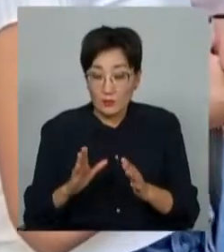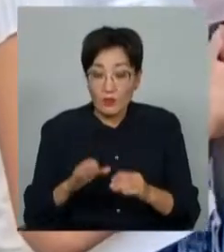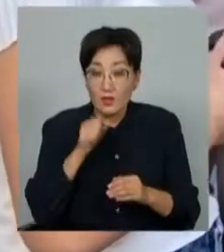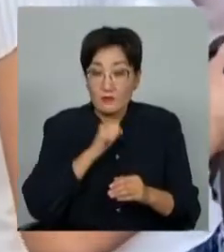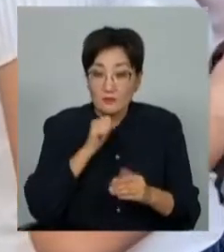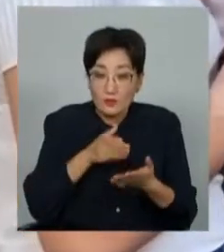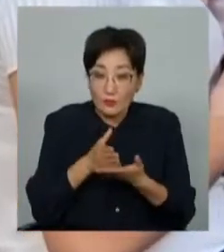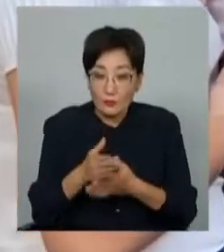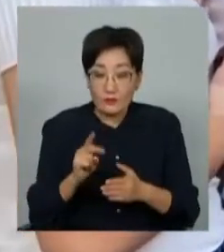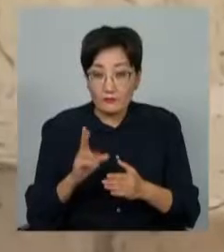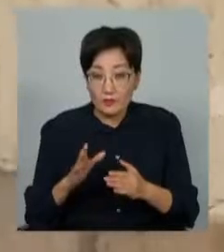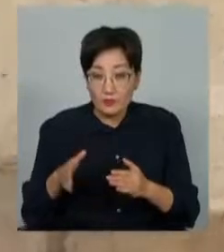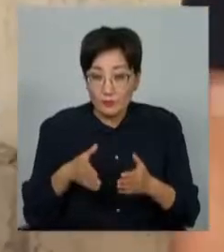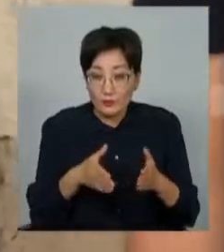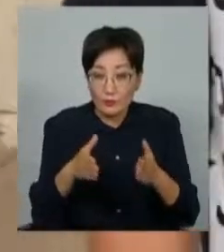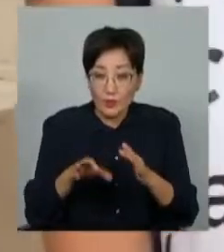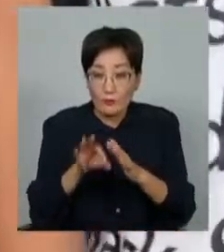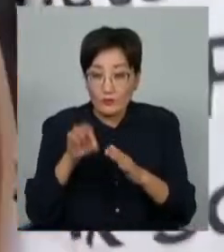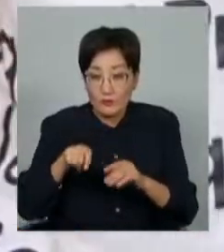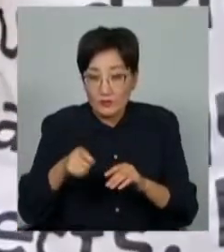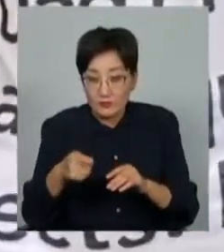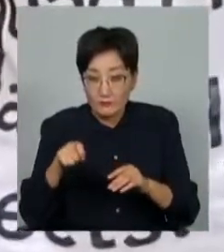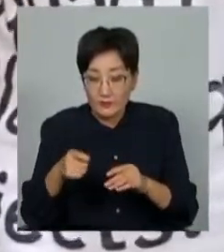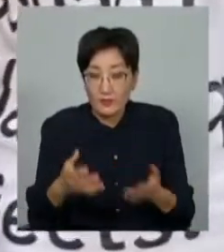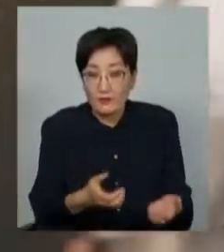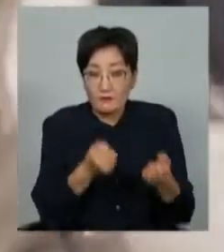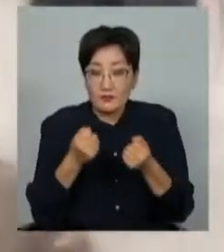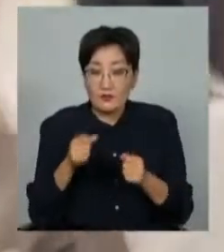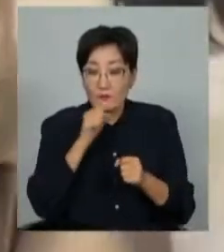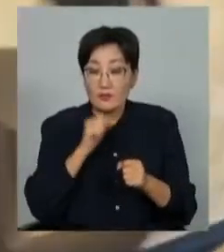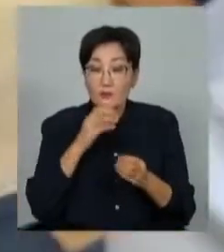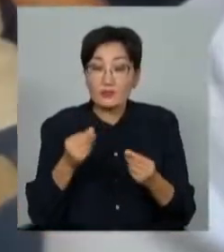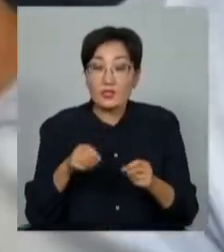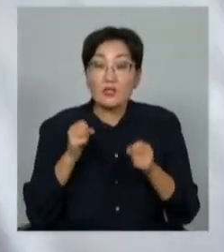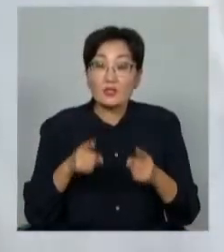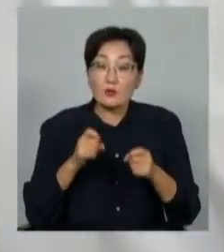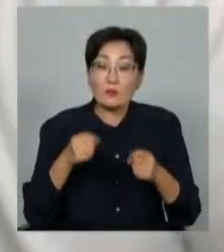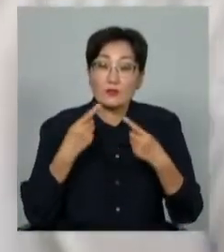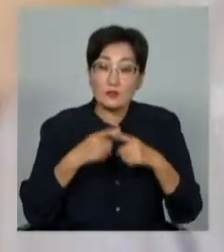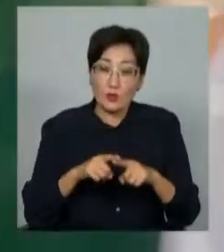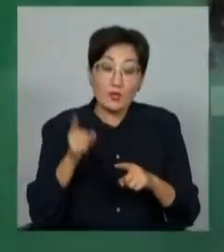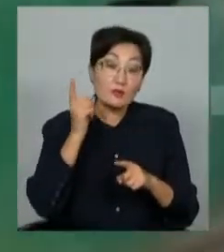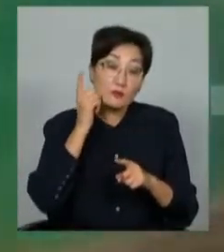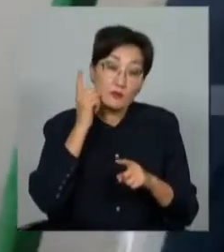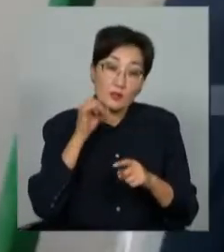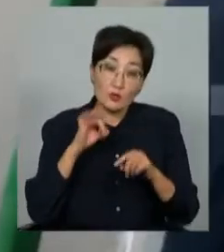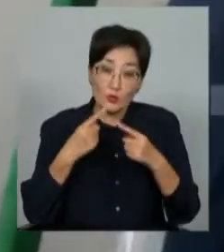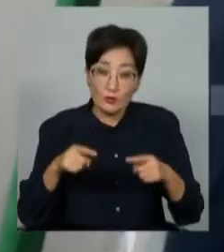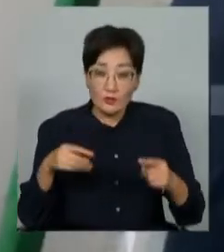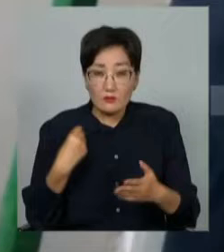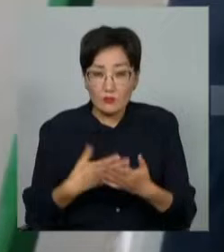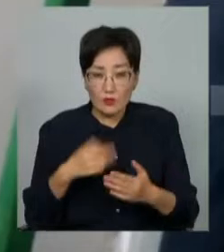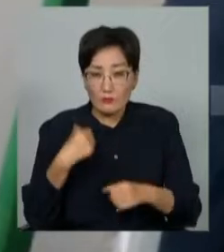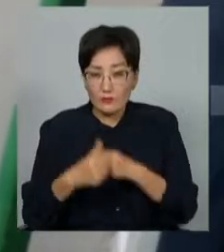Злоумышленники проникали в квартиры путем подбора ключей и выносили деньги, драгоценности, технику, сотовые телефоны и другие ценные